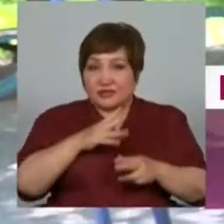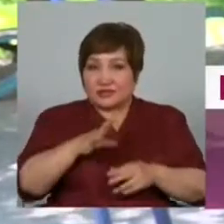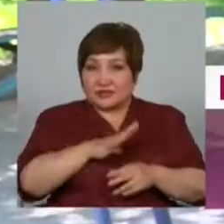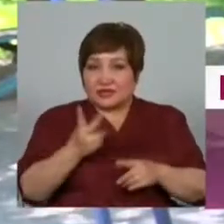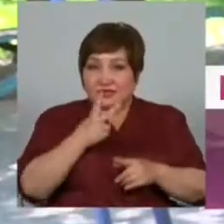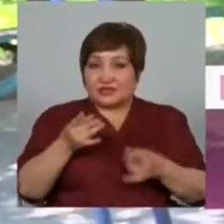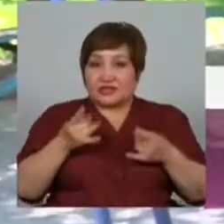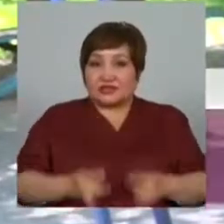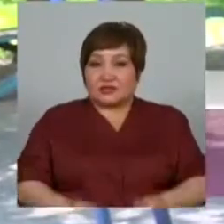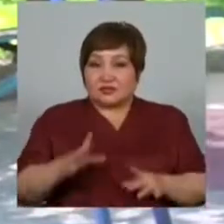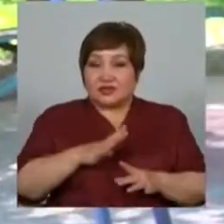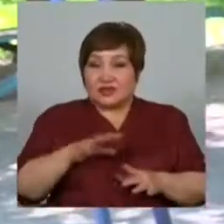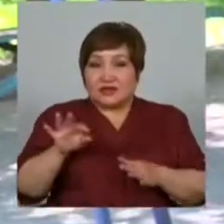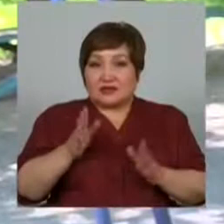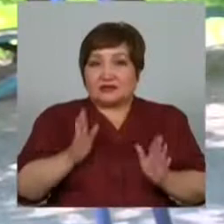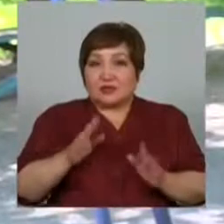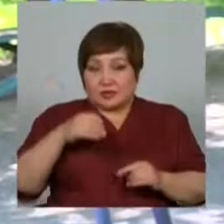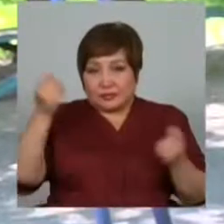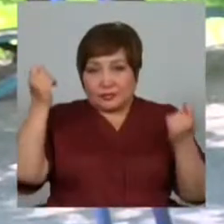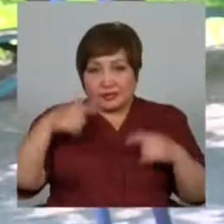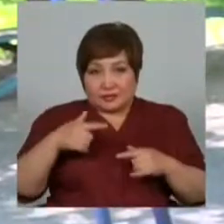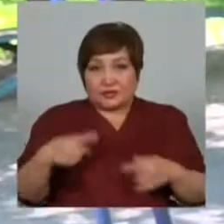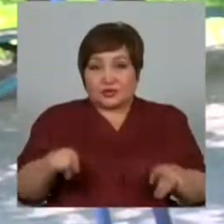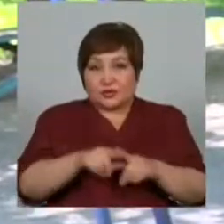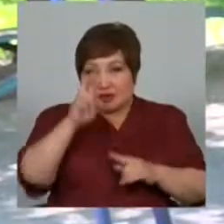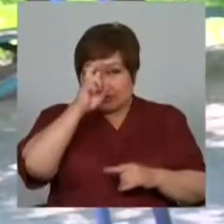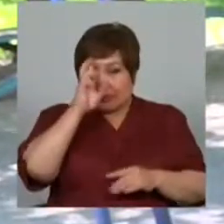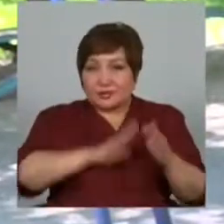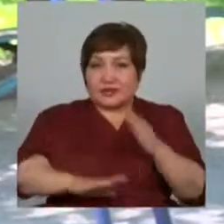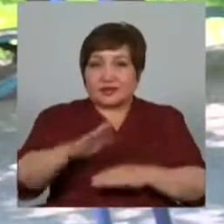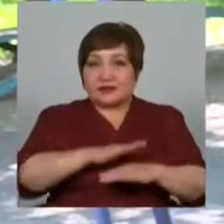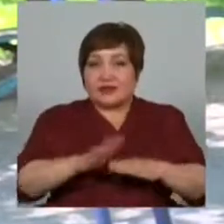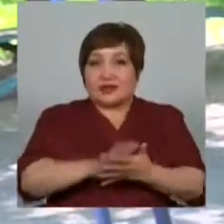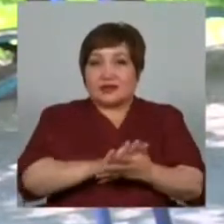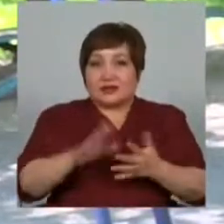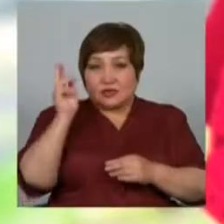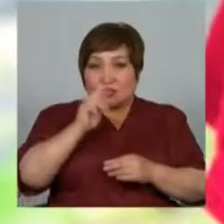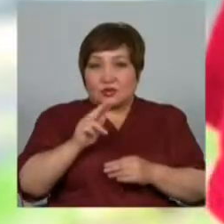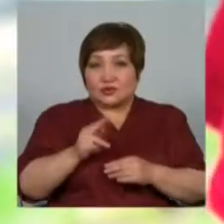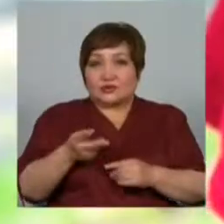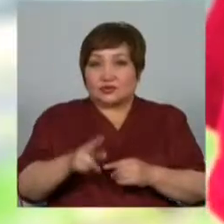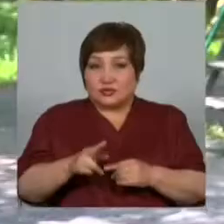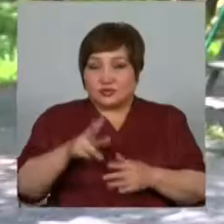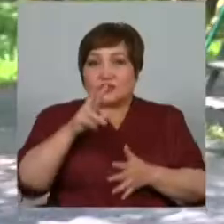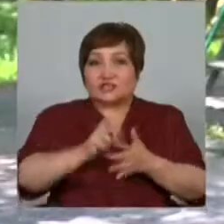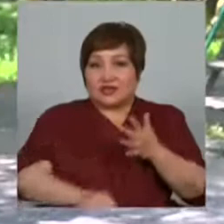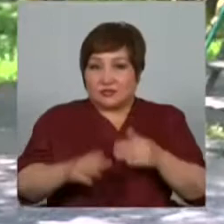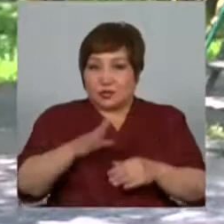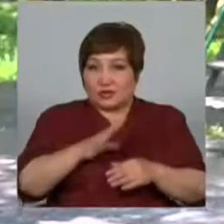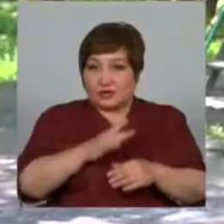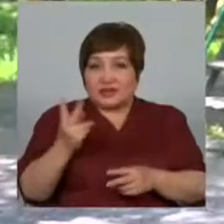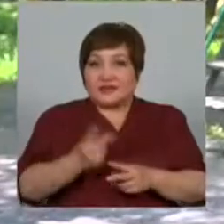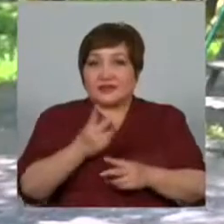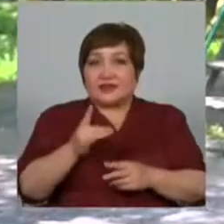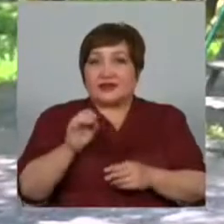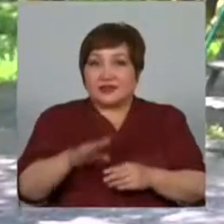келген кезде мен бірақ білдім, сондай мемлекеттік грантта оқығаным үшін артыма штраф келгенін. Екі рет сот отырысы болып кеткен